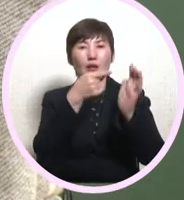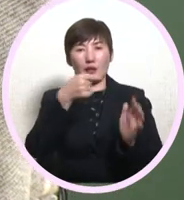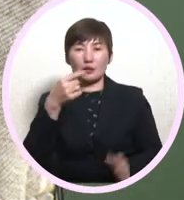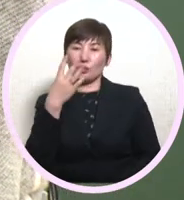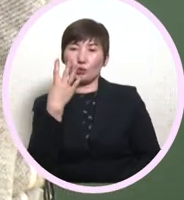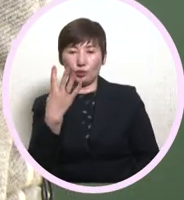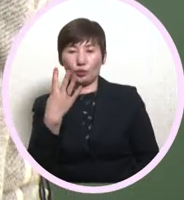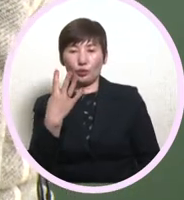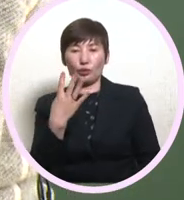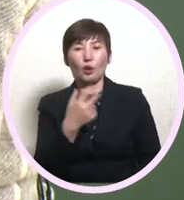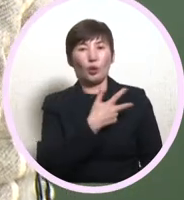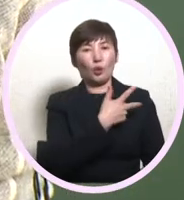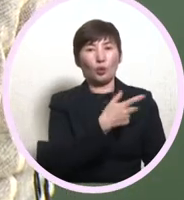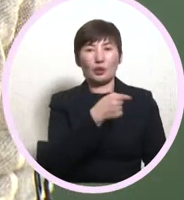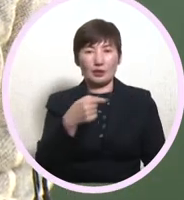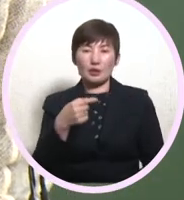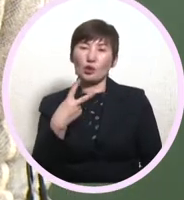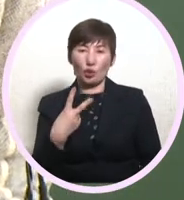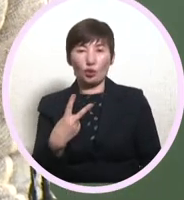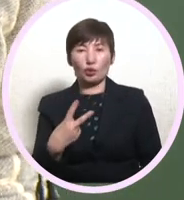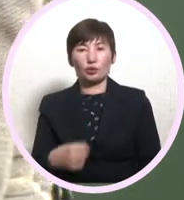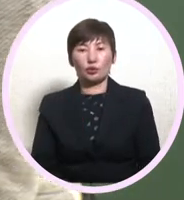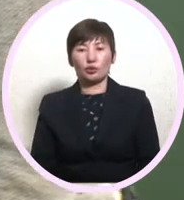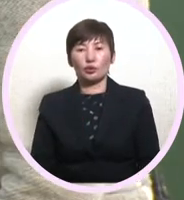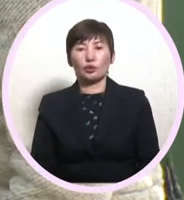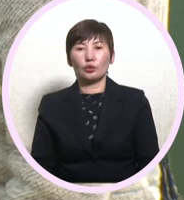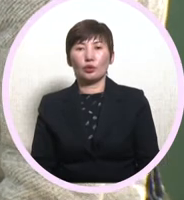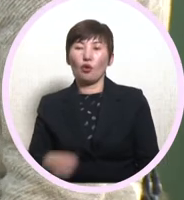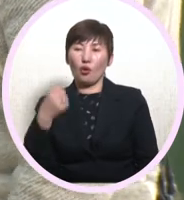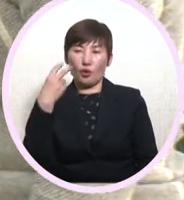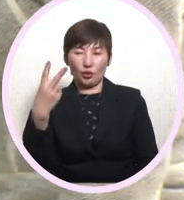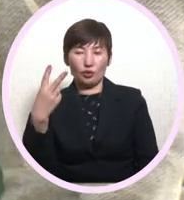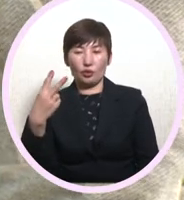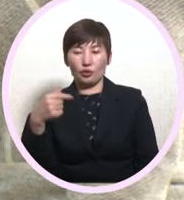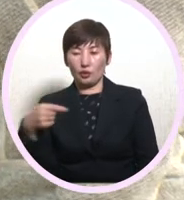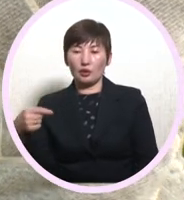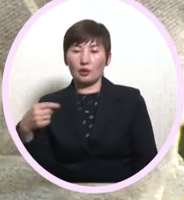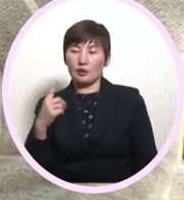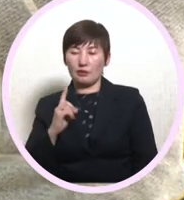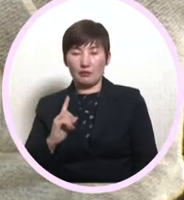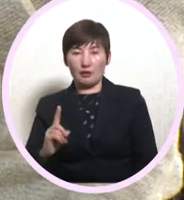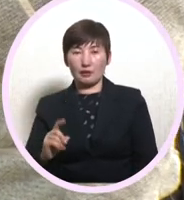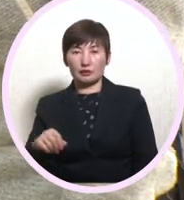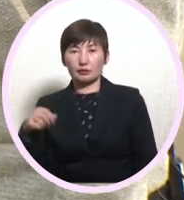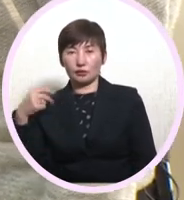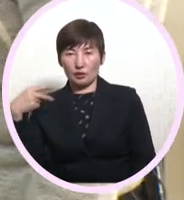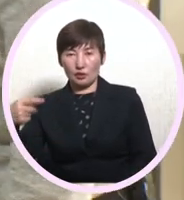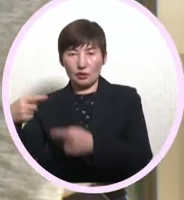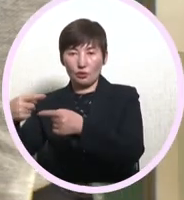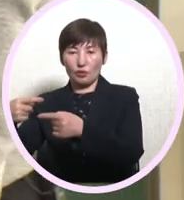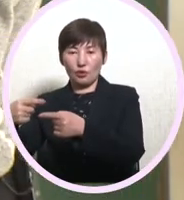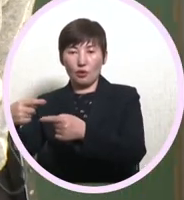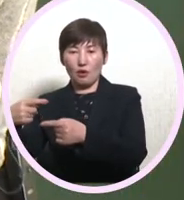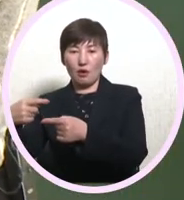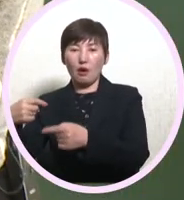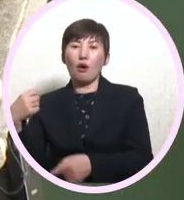X-ийн өөрчлөлт нь 3-аас нь 2 байна. За ингээд 6-аас 4-ийг хасаад 2, 3-аас 2-ийг хасаад 1. За